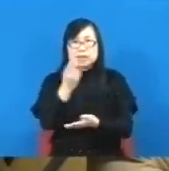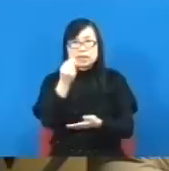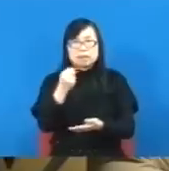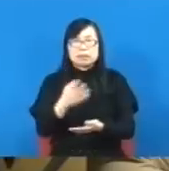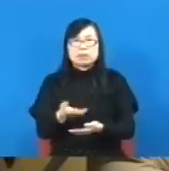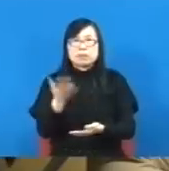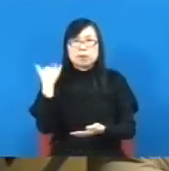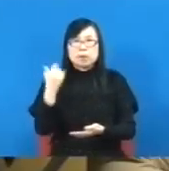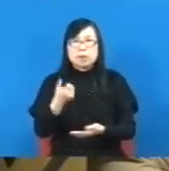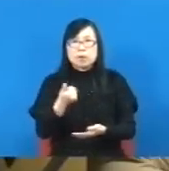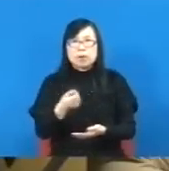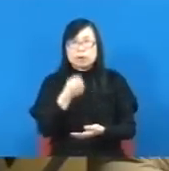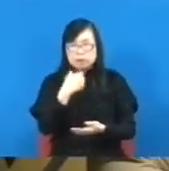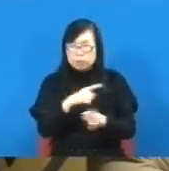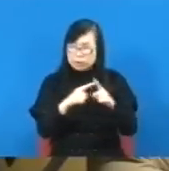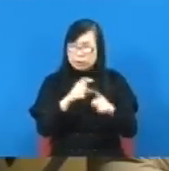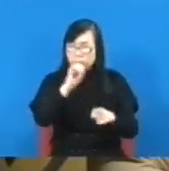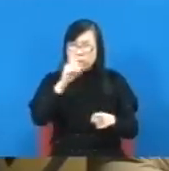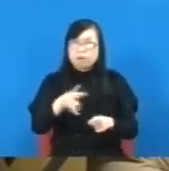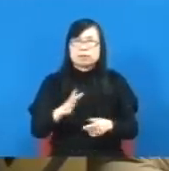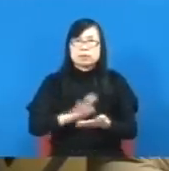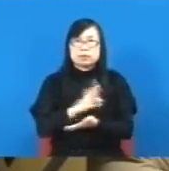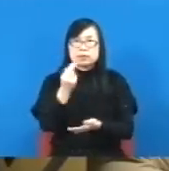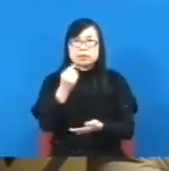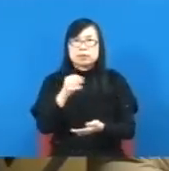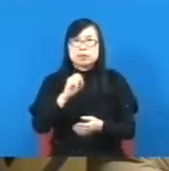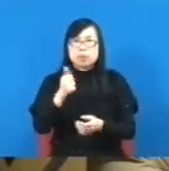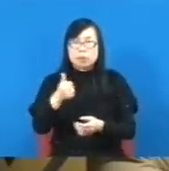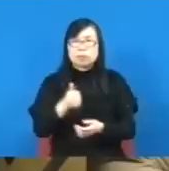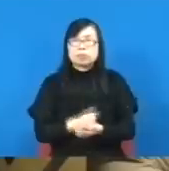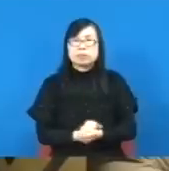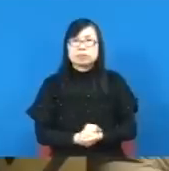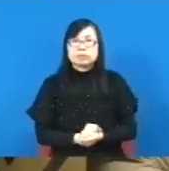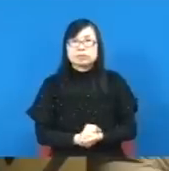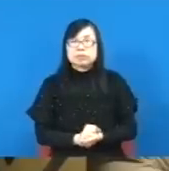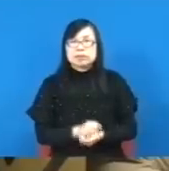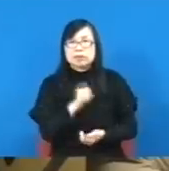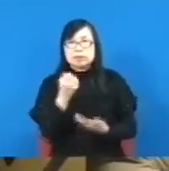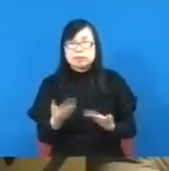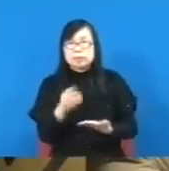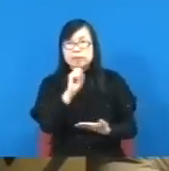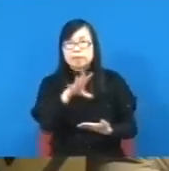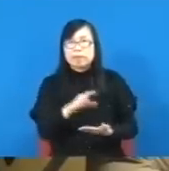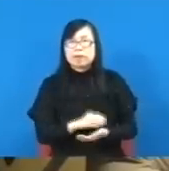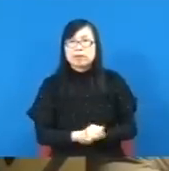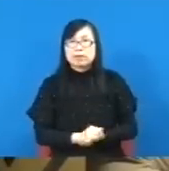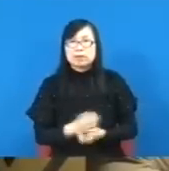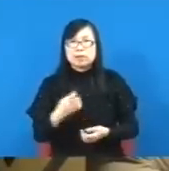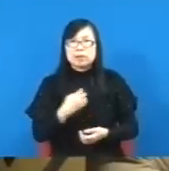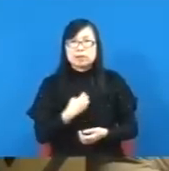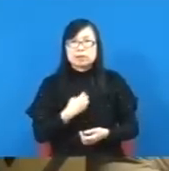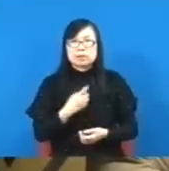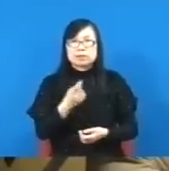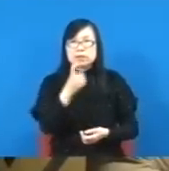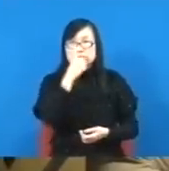為而家生活好，咁你係咪二十年前有問題啊？嚇！咁你而家問你問喂，如果你覺得英治嘅